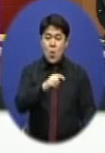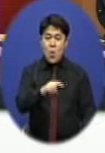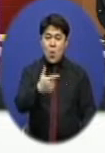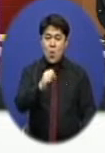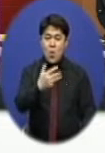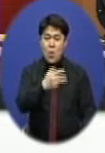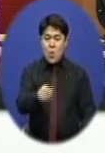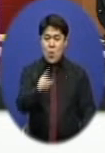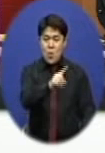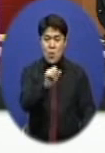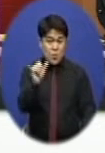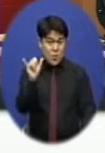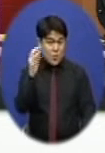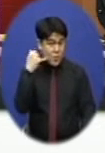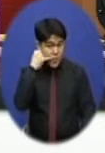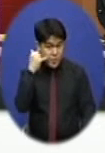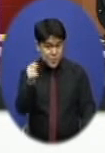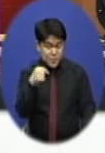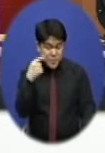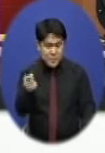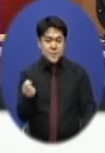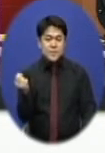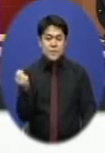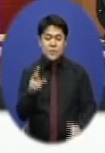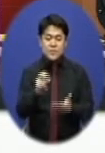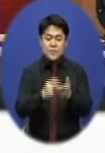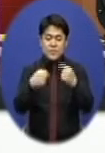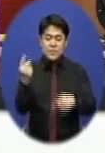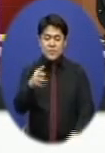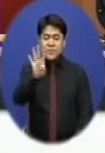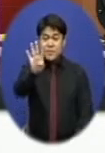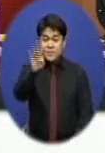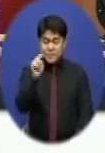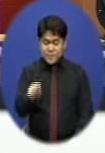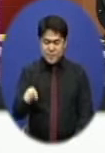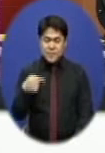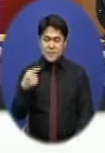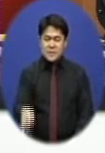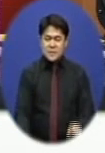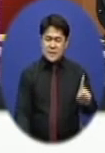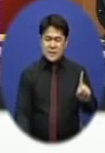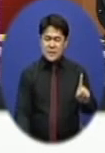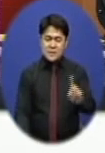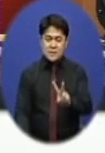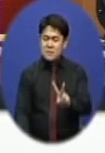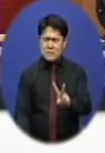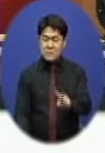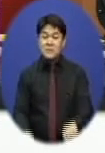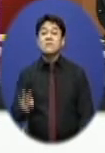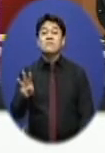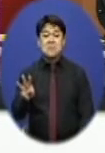060-608-1004번입니다. 네. 퀴즈 참여가? 4번이죠. 4번을 누르신 다음에 네. 1번, 2번은 아니고 네.